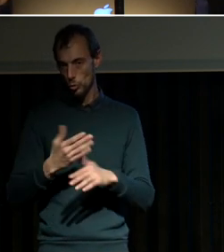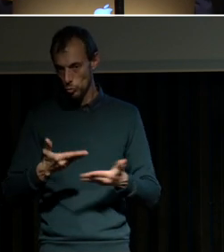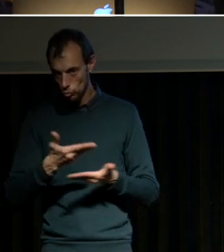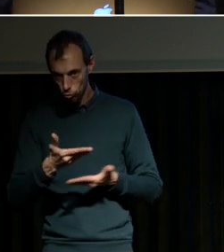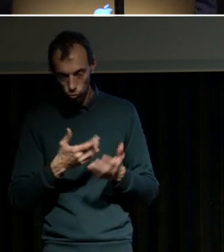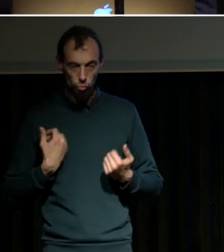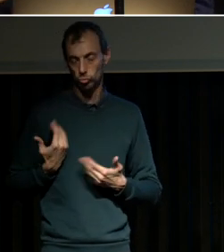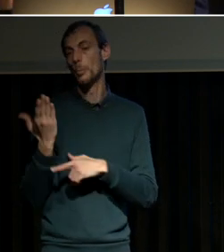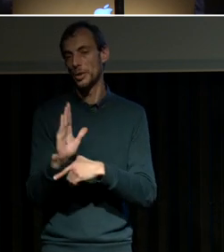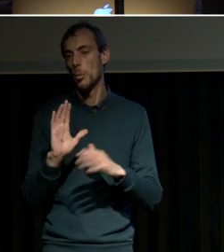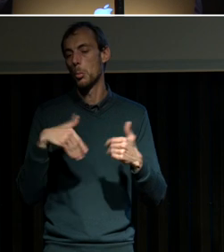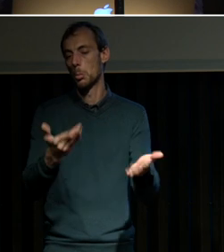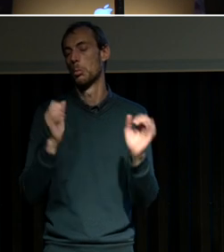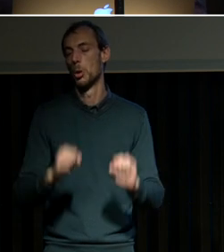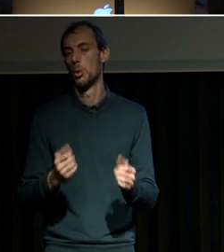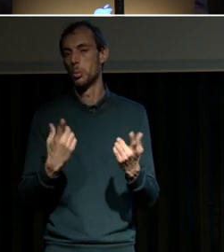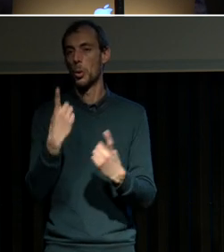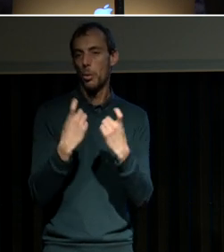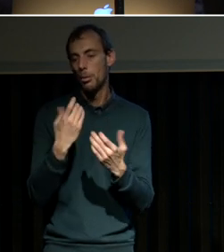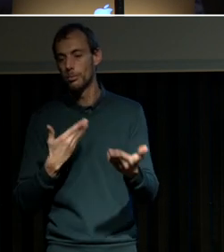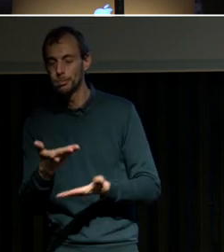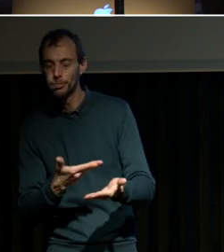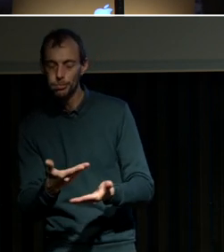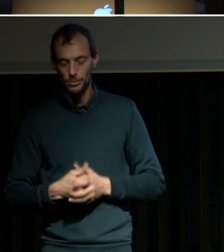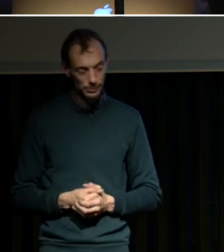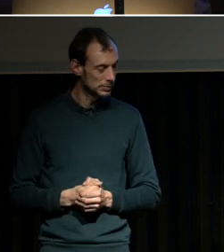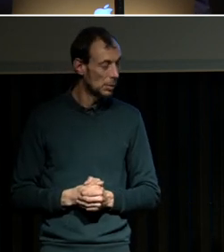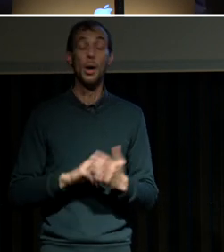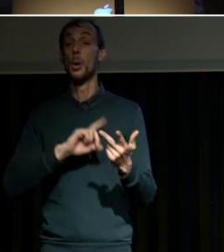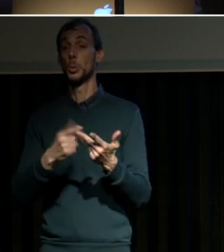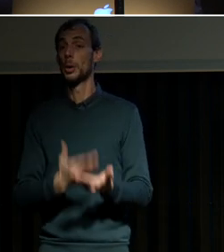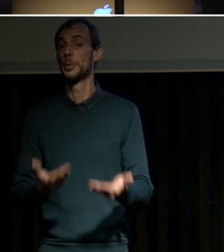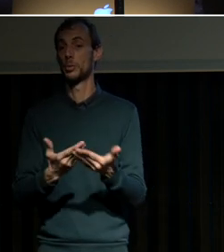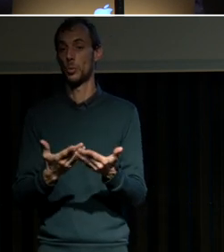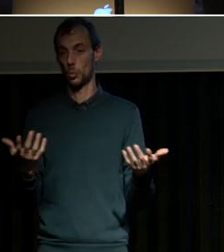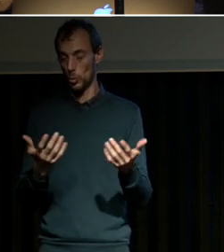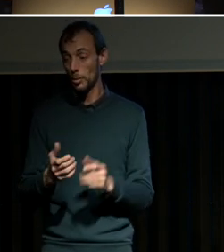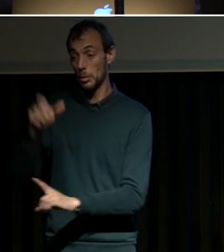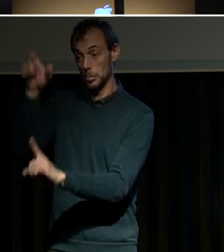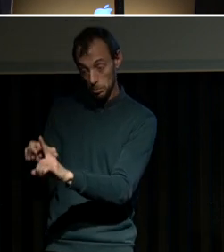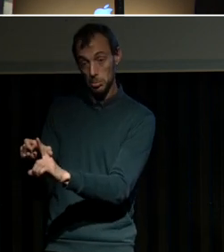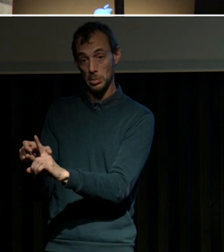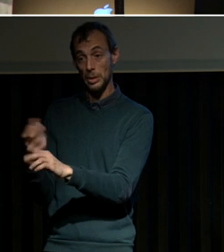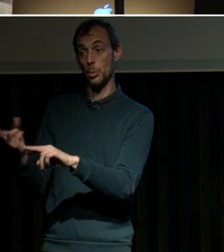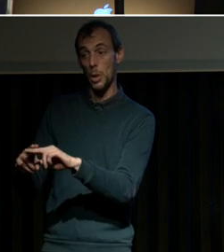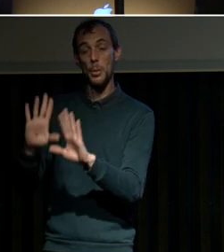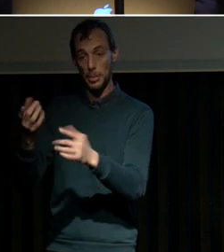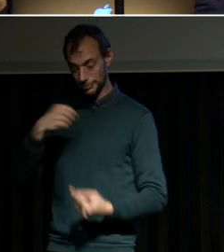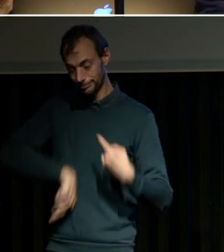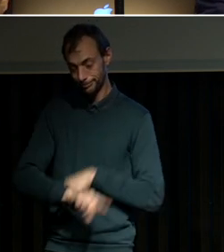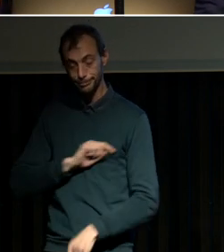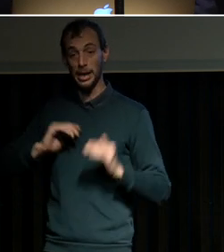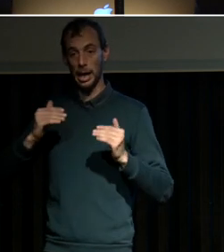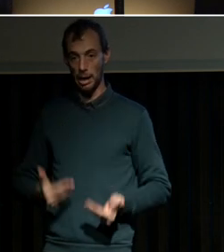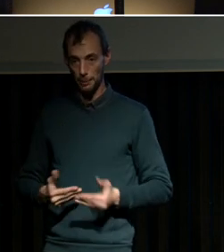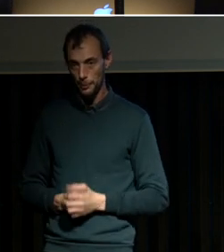nous. Troisième type de donneur, les fameux donneurs décédés en arrêt circulatoire, qui n'étaient pas prélevés jusqu'à un certain